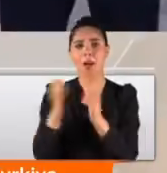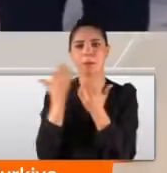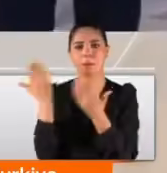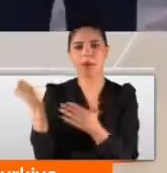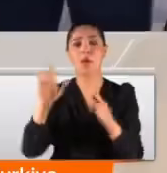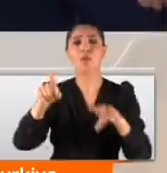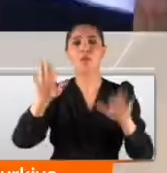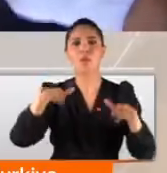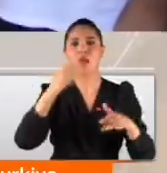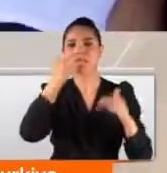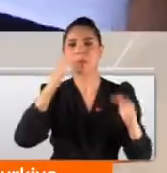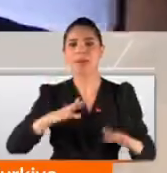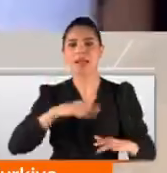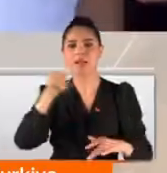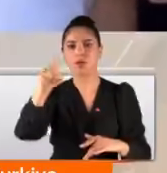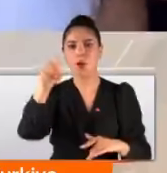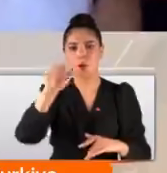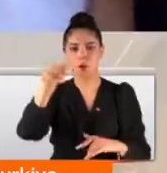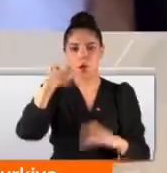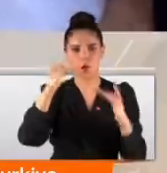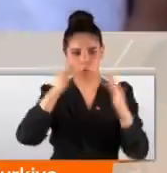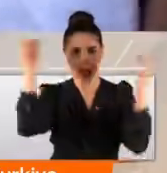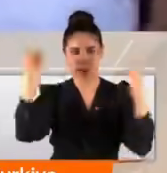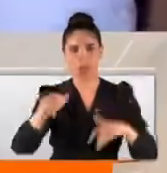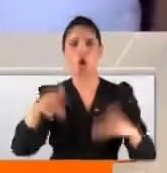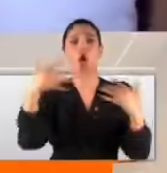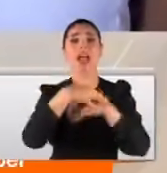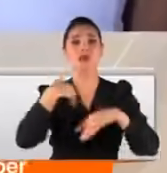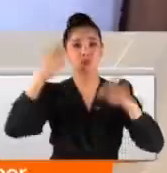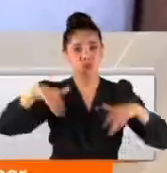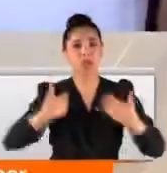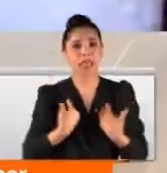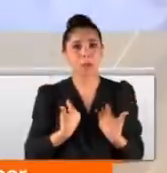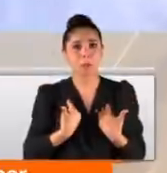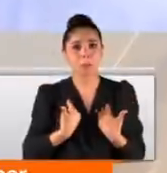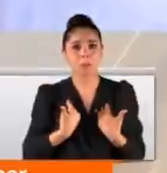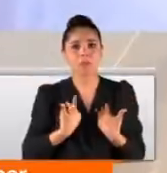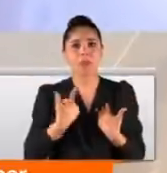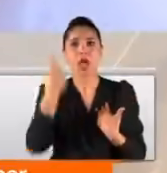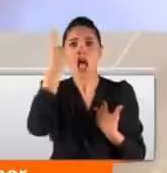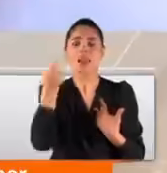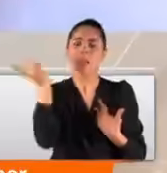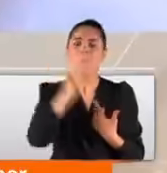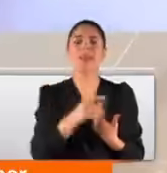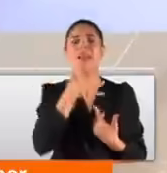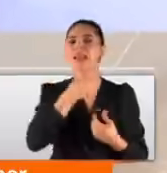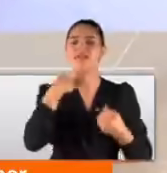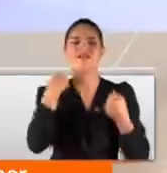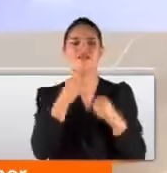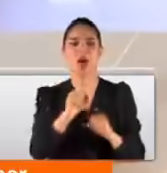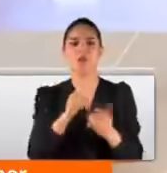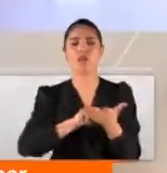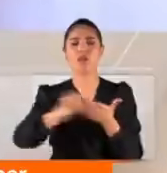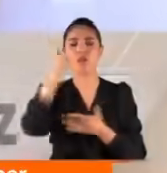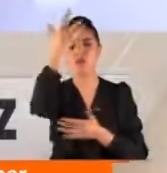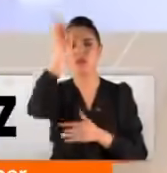Burada bekleyenler var. Siz de o gün köprüdeydiniz. Evet, o gece ben buradaydım yani. Allah bir daha o gece yaşatmasın. Bütün şehitlerimize